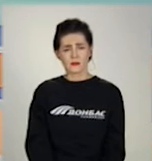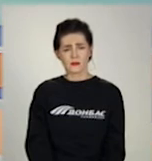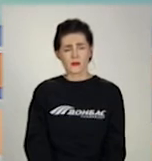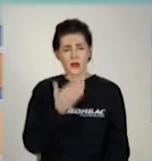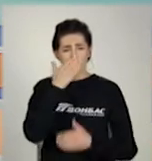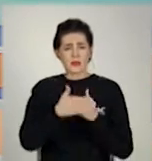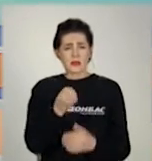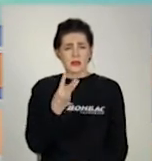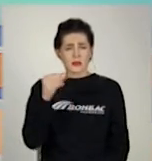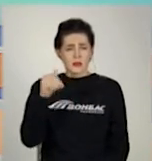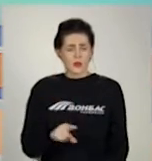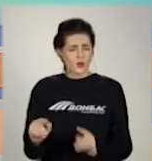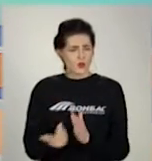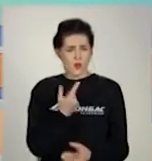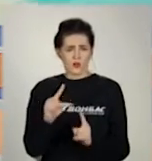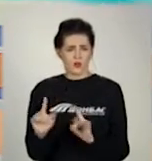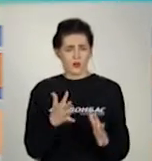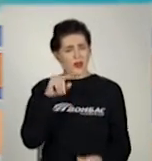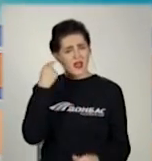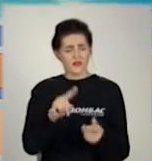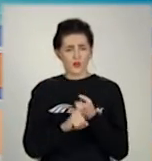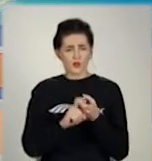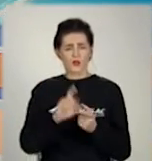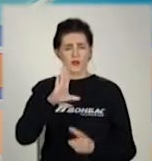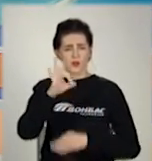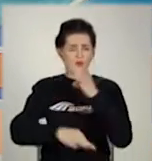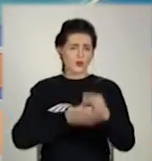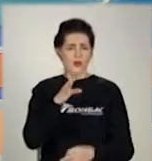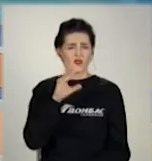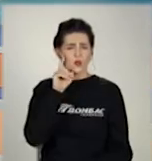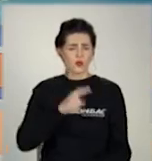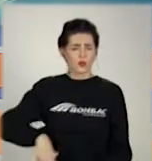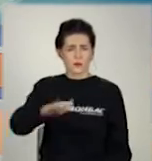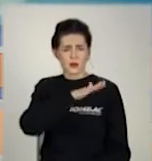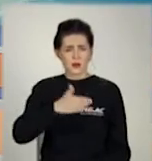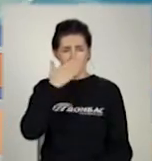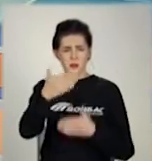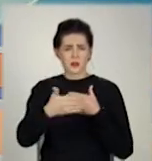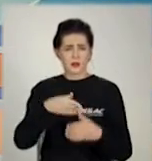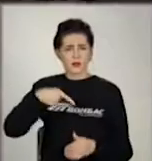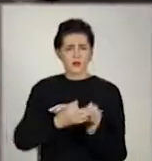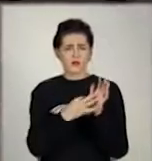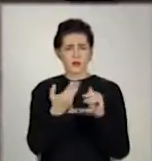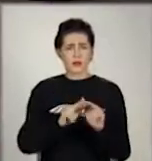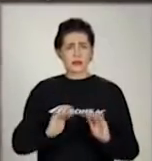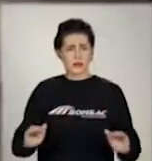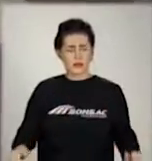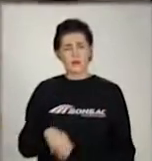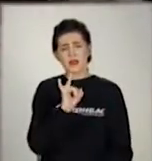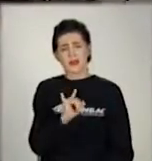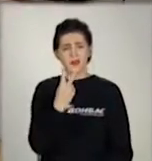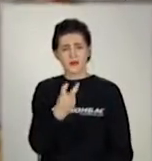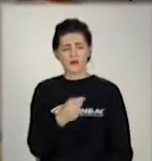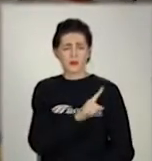Майже 13 тисяч нових випадків коронавірусу за добу в Україні. Занедужало понад 1800 дітей та більше